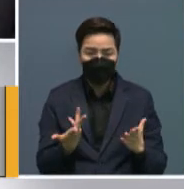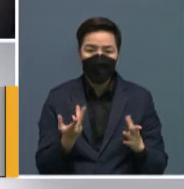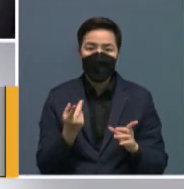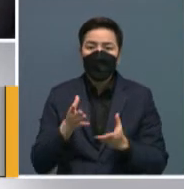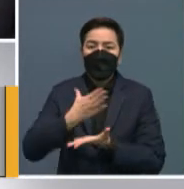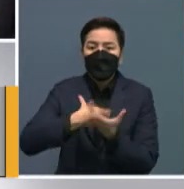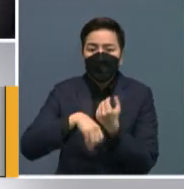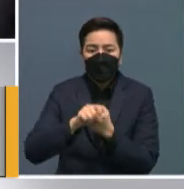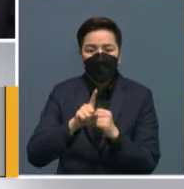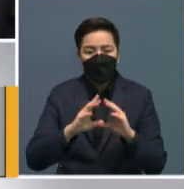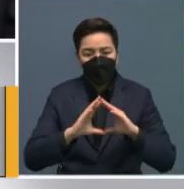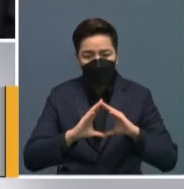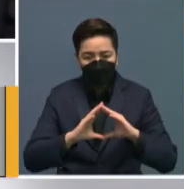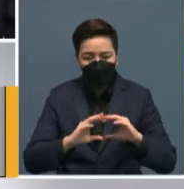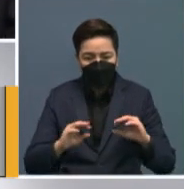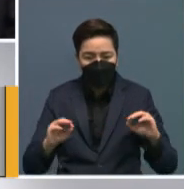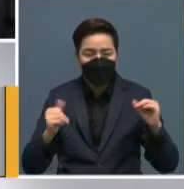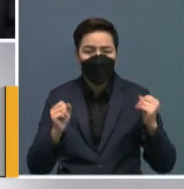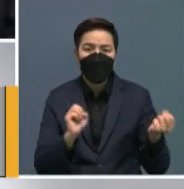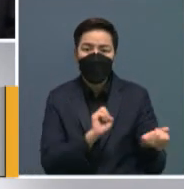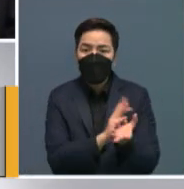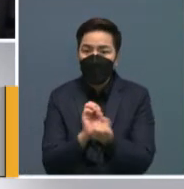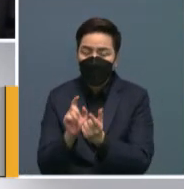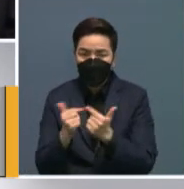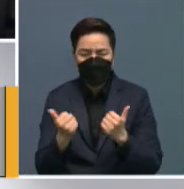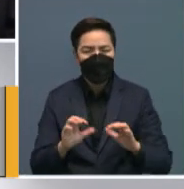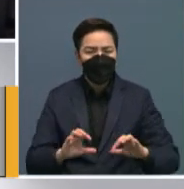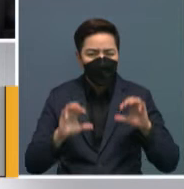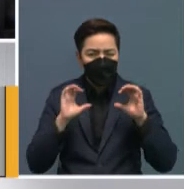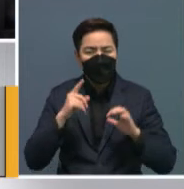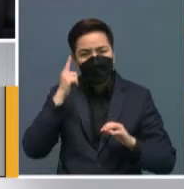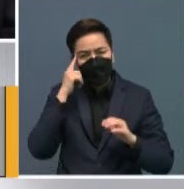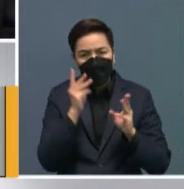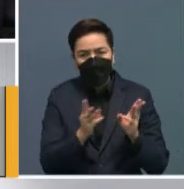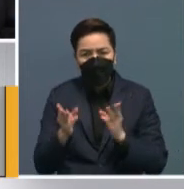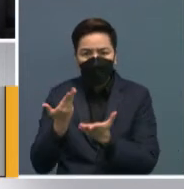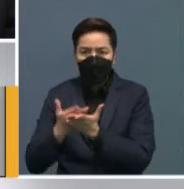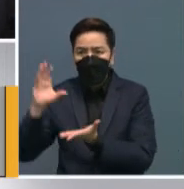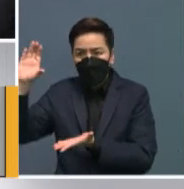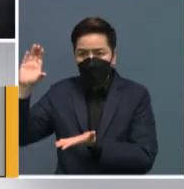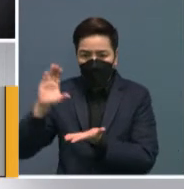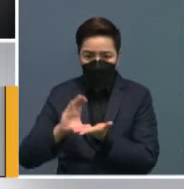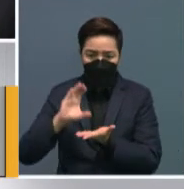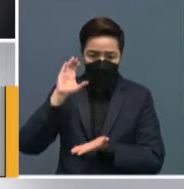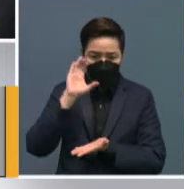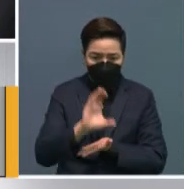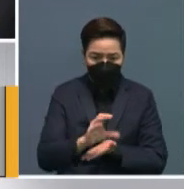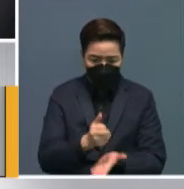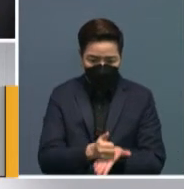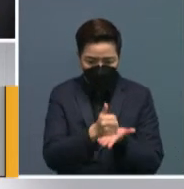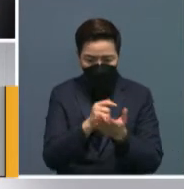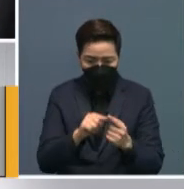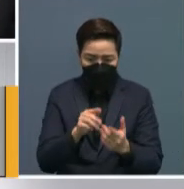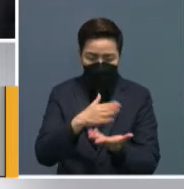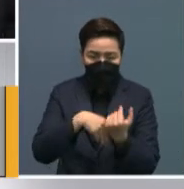กิจกรรมทางเศรษฐกิจมันเงียบเหงาซบเซาลงไปอ่ะเขาก็เลยมองว่ารัฐบาลจะมีการจัดสรรงบประมาณลงมาช่วยเหลือในเรื่องของ